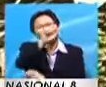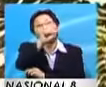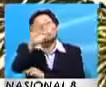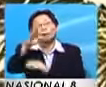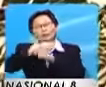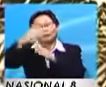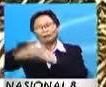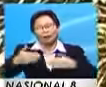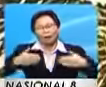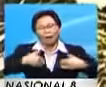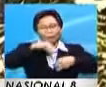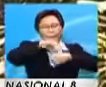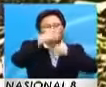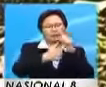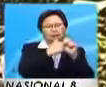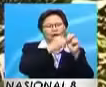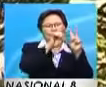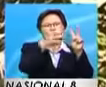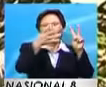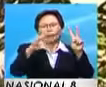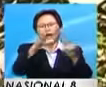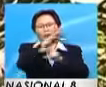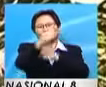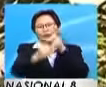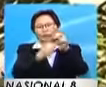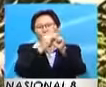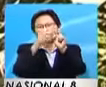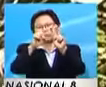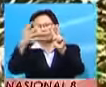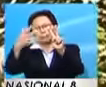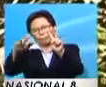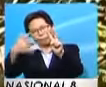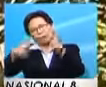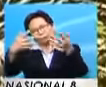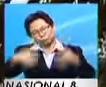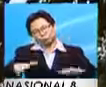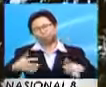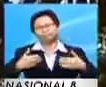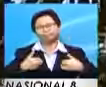yang telah diadakan pada tahun 2014 dan 2015